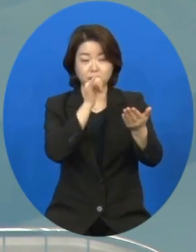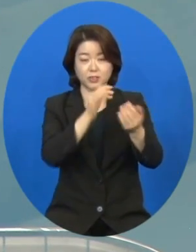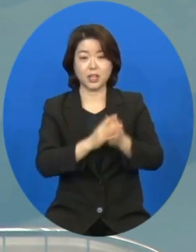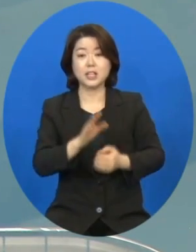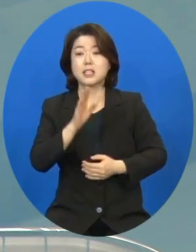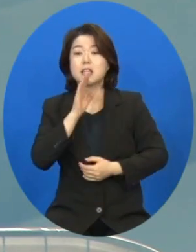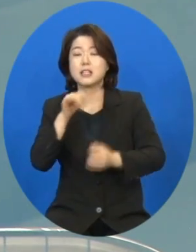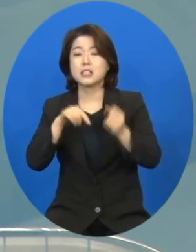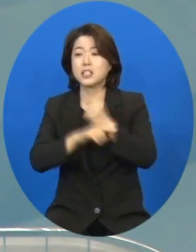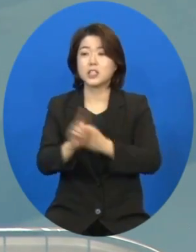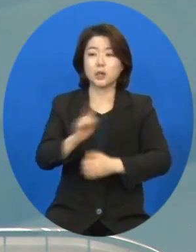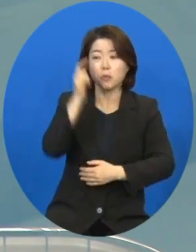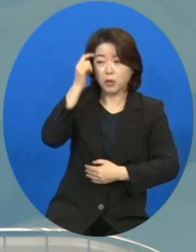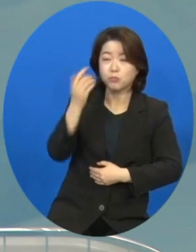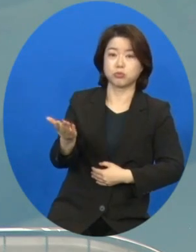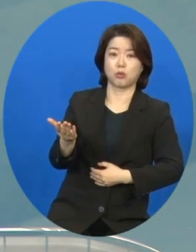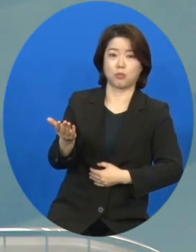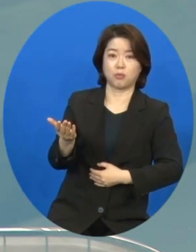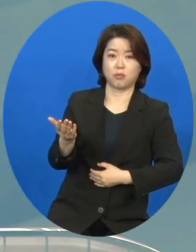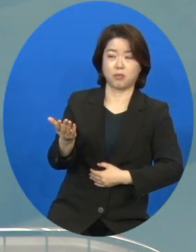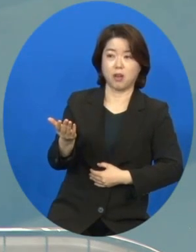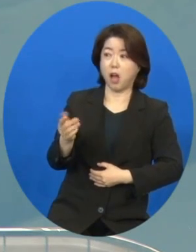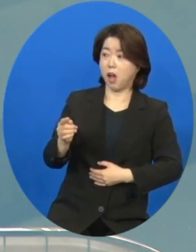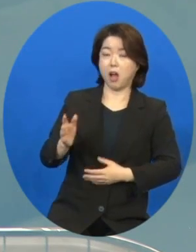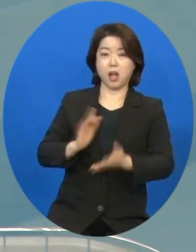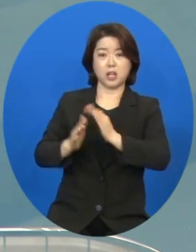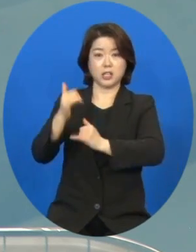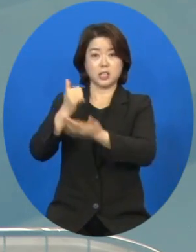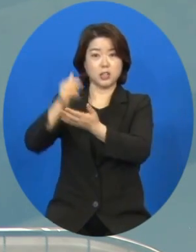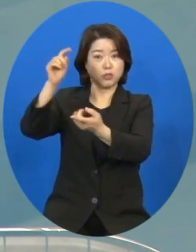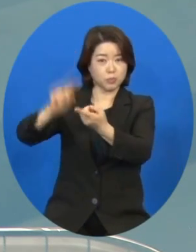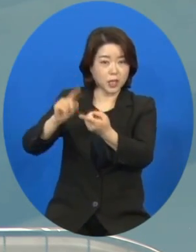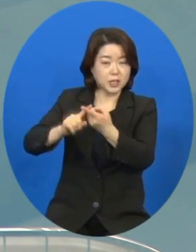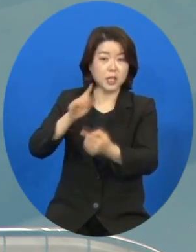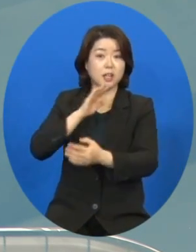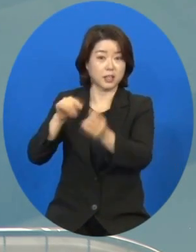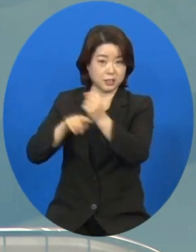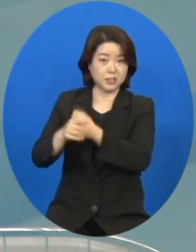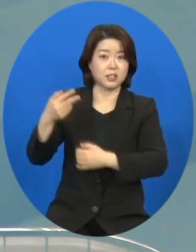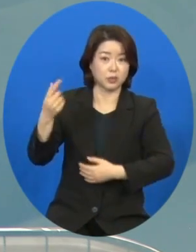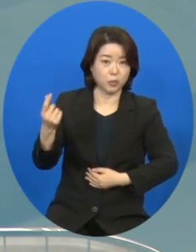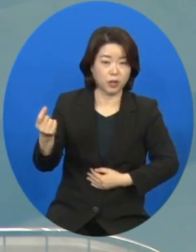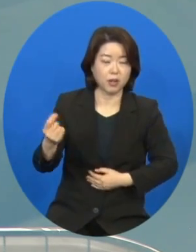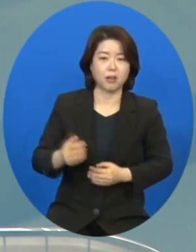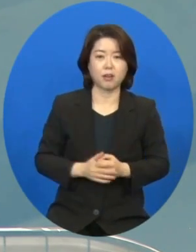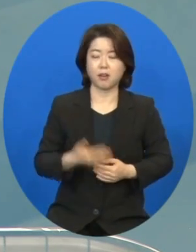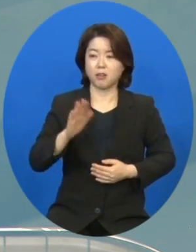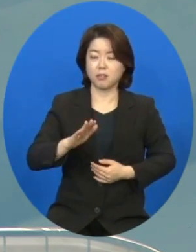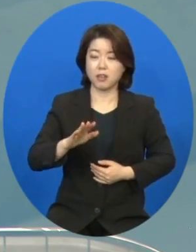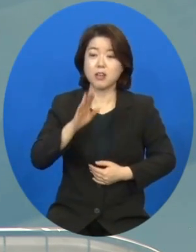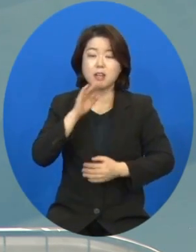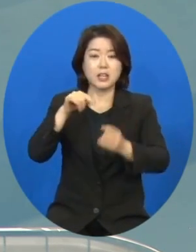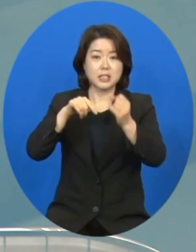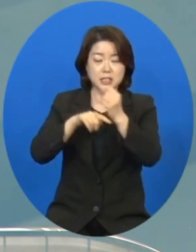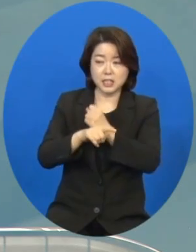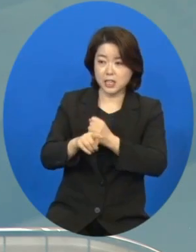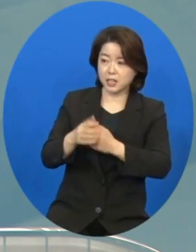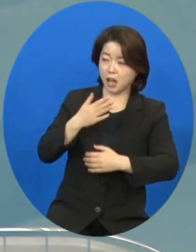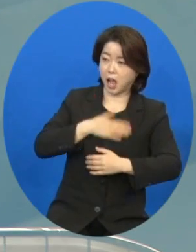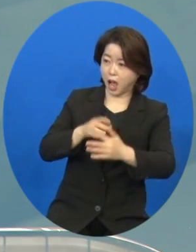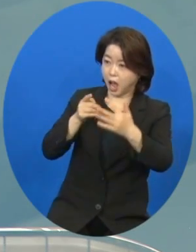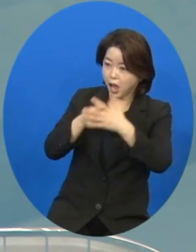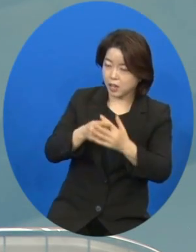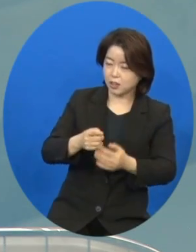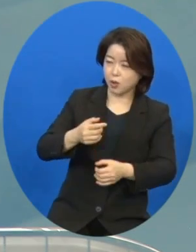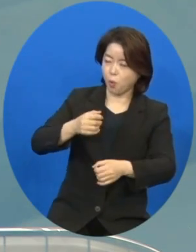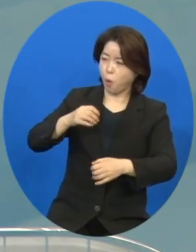거예요. 진리 자체가 예수님이십니다. 그러니 세상의 진리를 알게 되는 기가 막힌